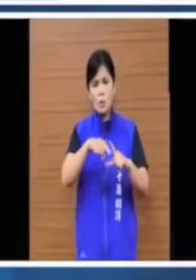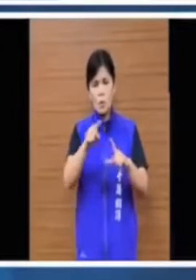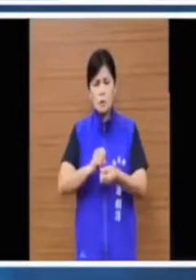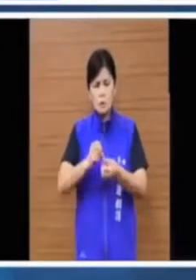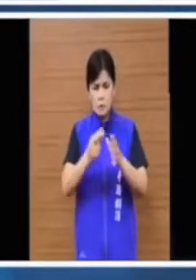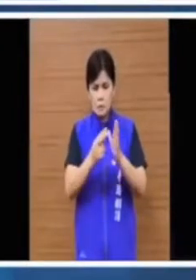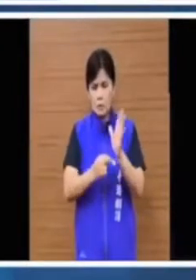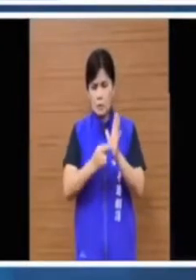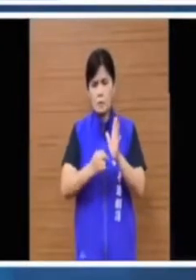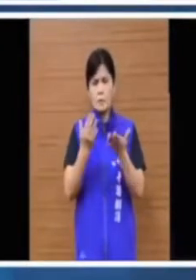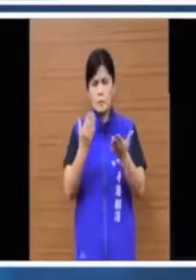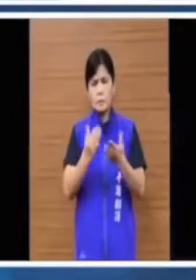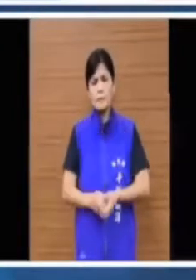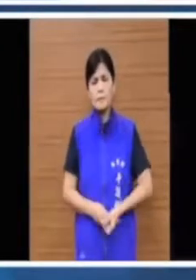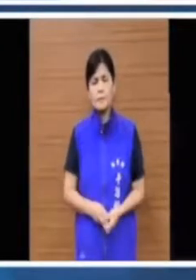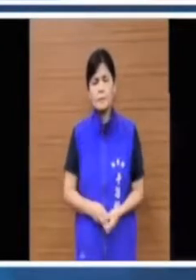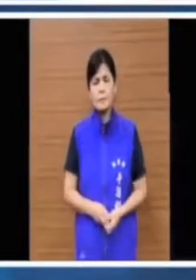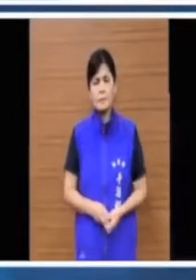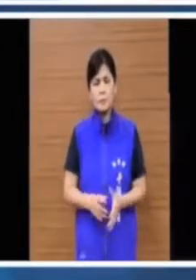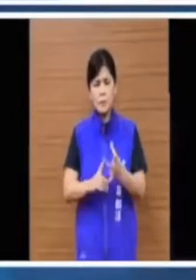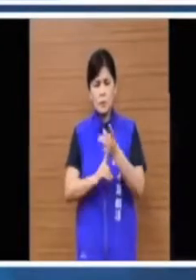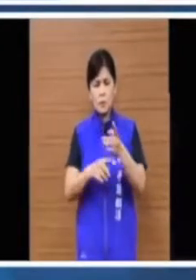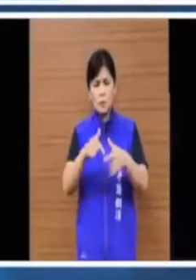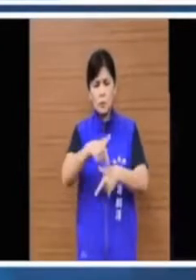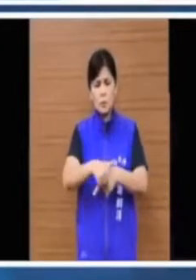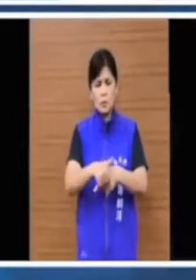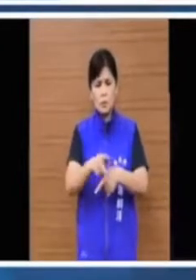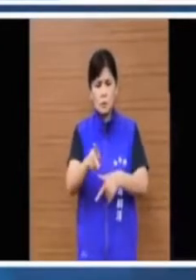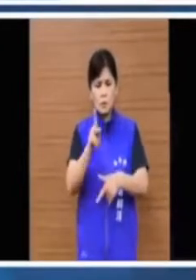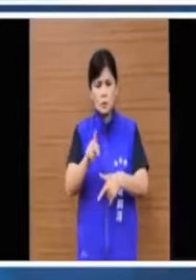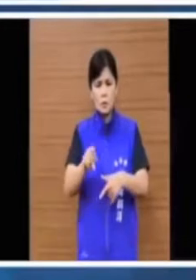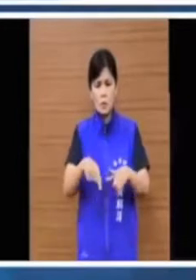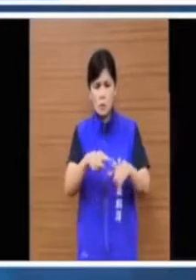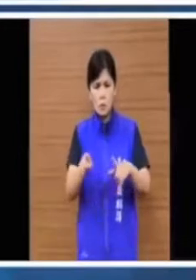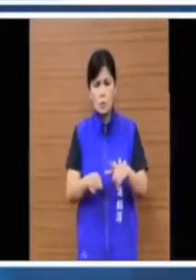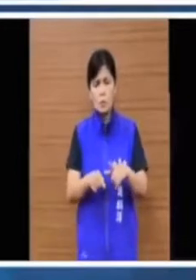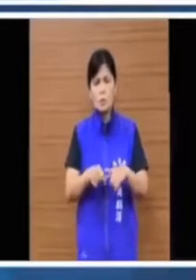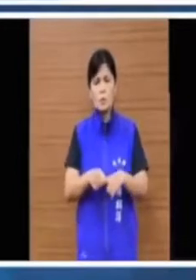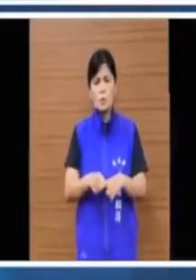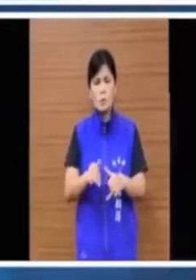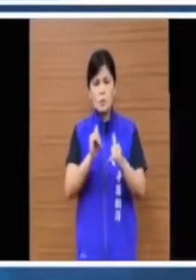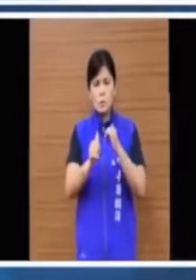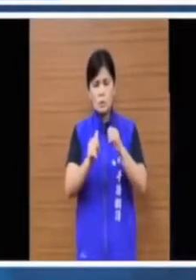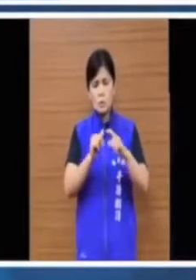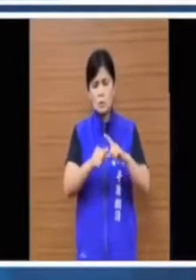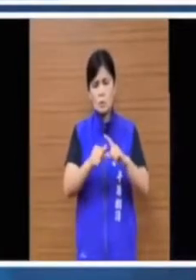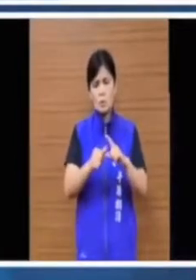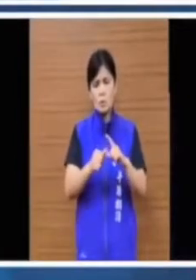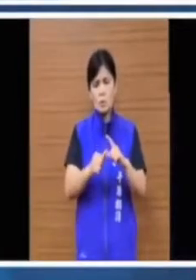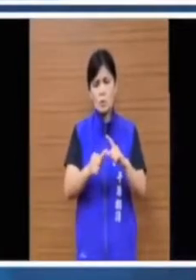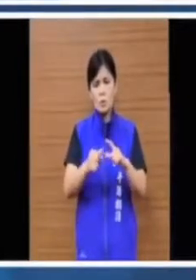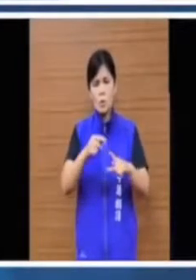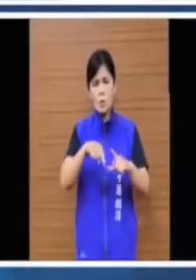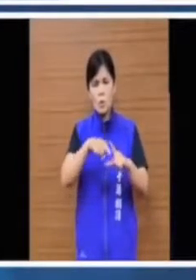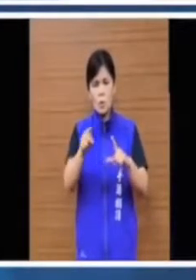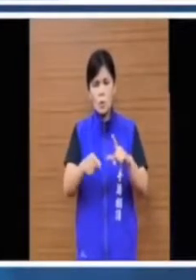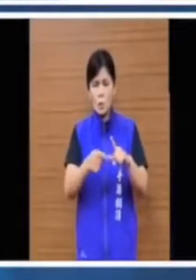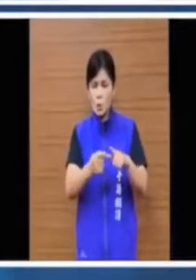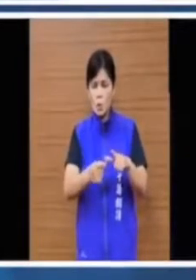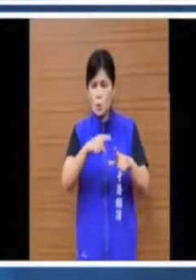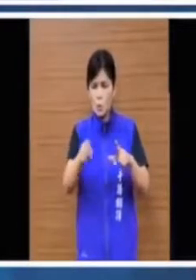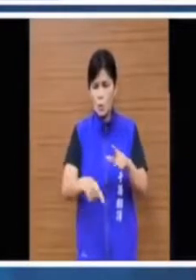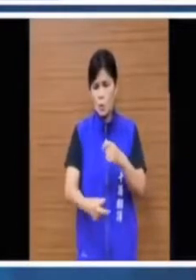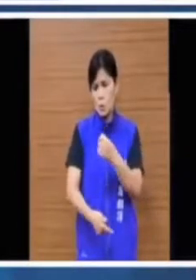站。那第二个啊，竹南这个科学园区还有社区公园户外的快筛站。